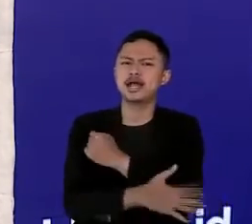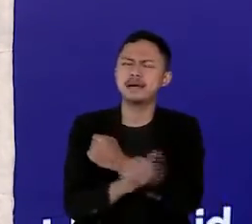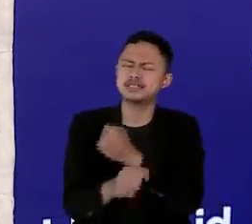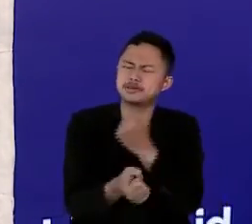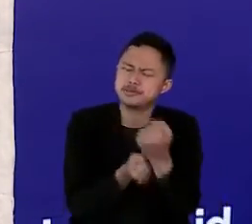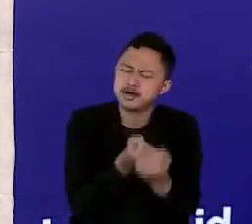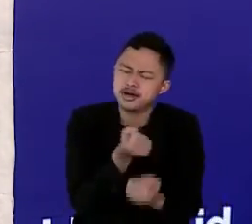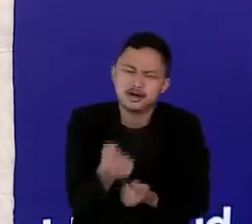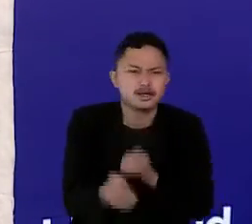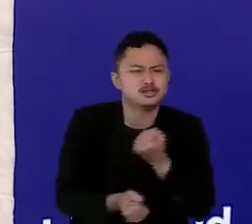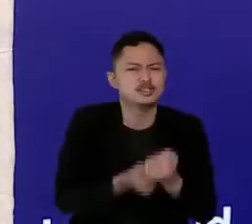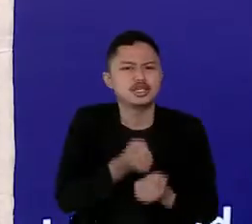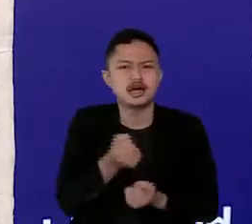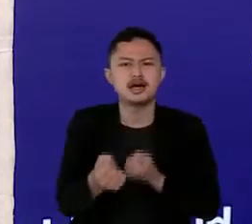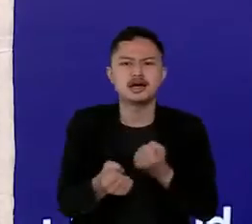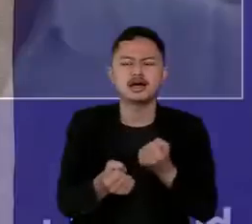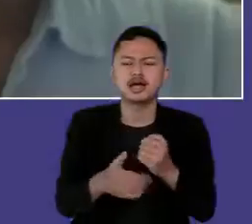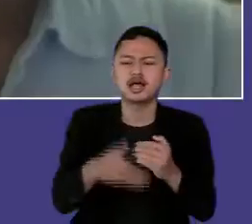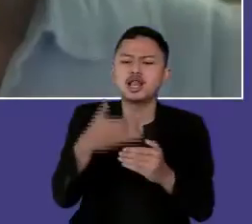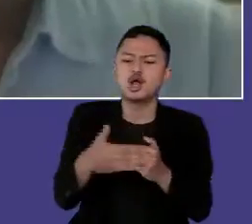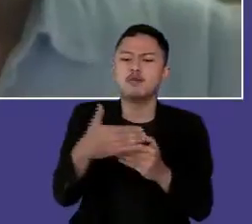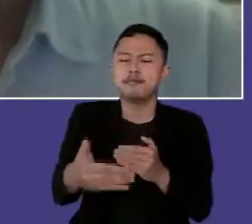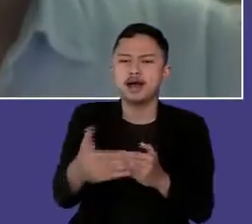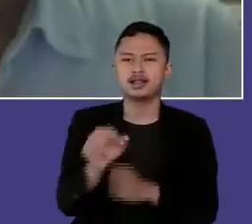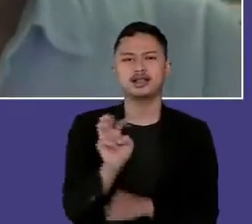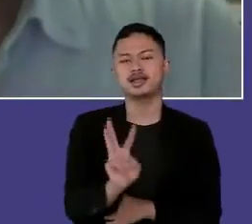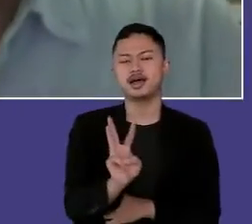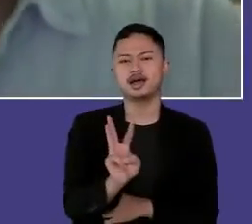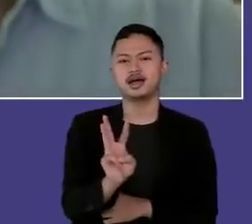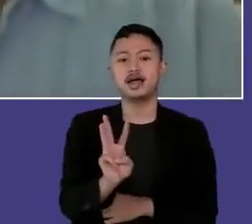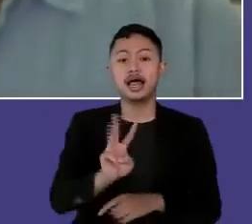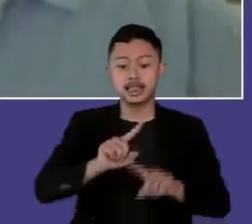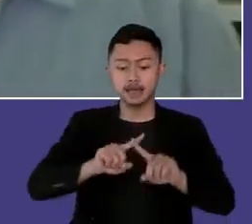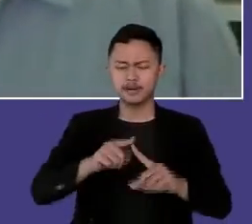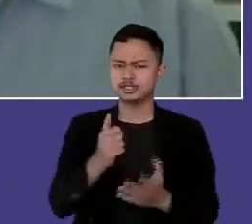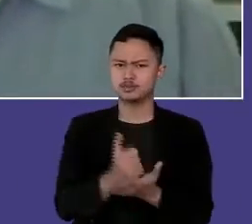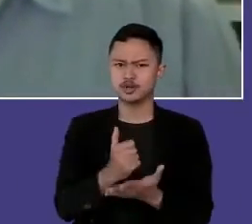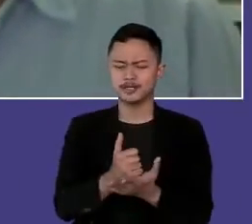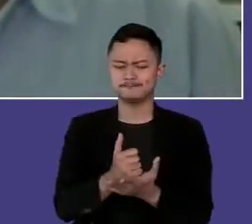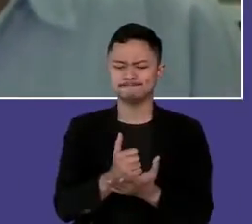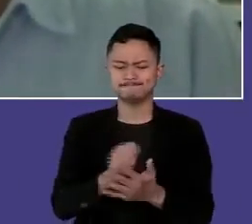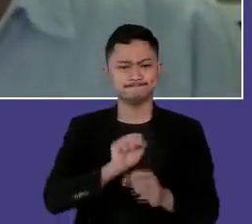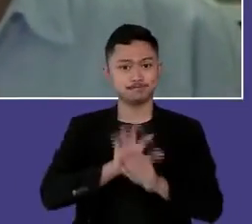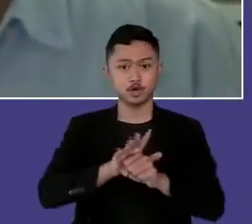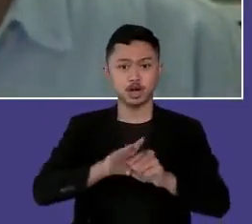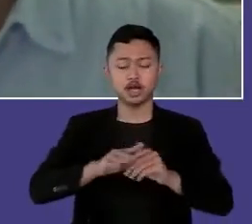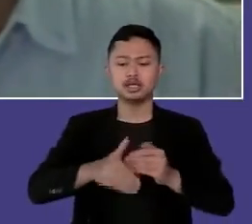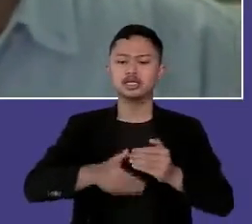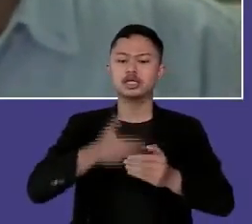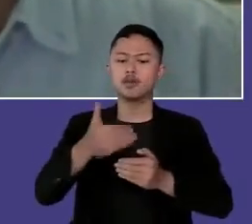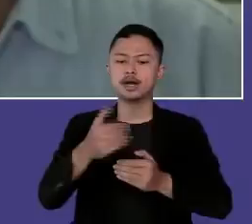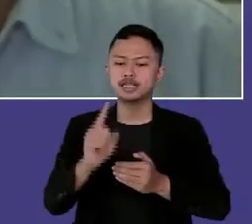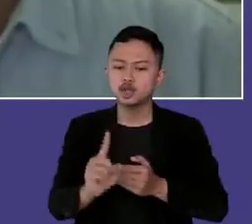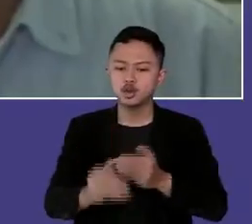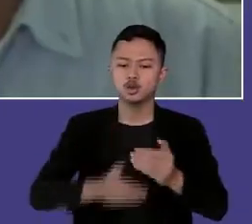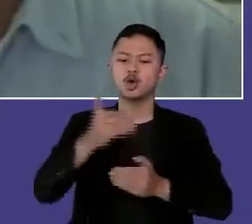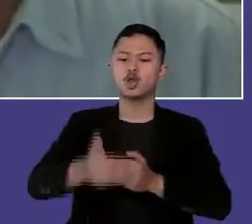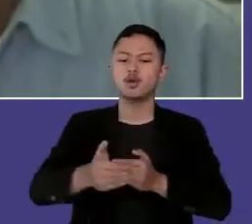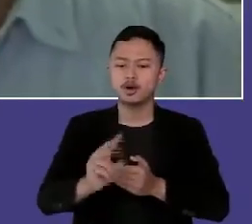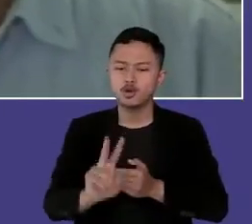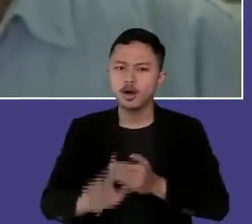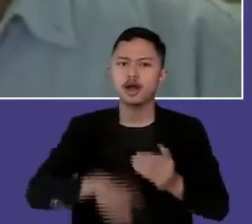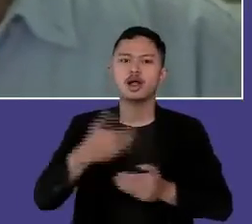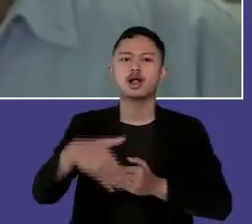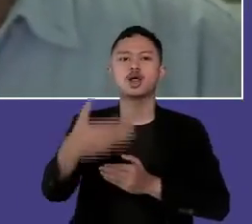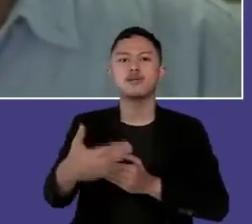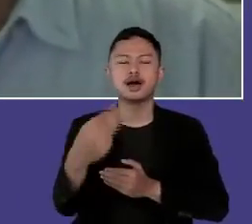berjibaku dan menghadapi gelombang ketiga sebetulnya Mengapa penularan virus ini terjadi secara bergelombang Prof Apakah Memang